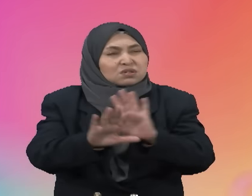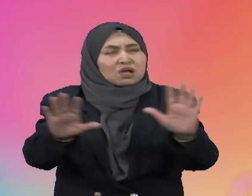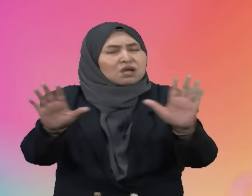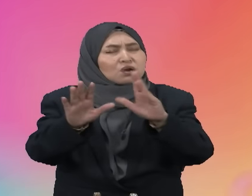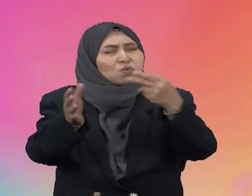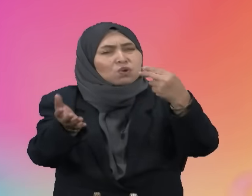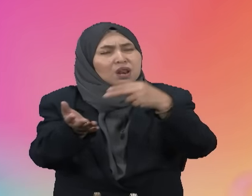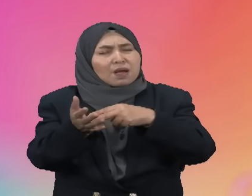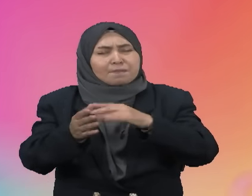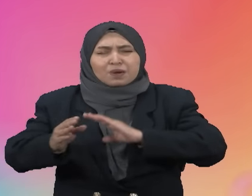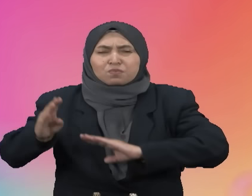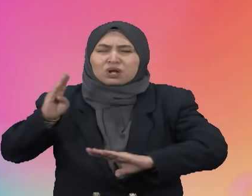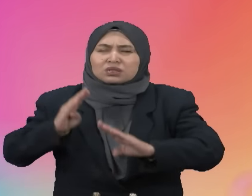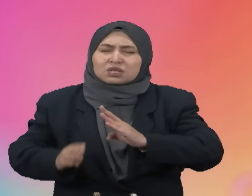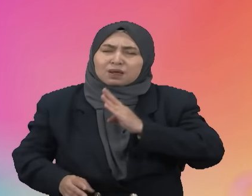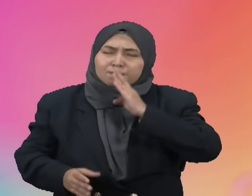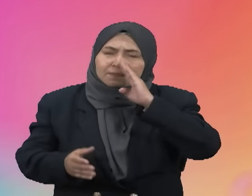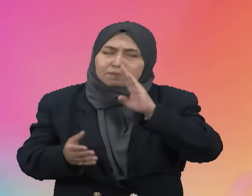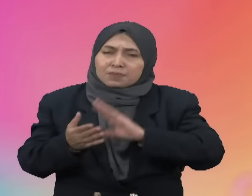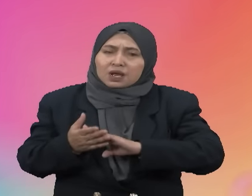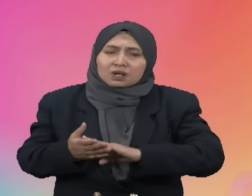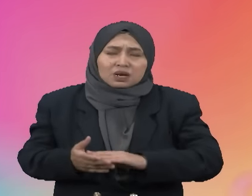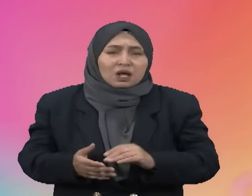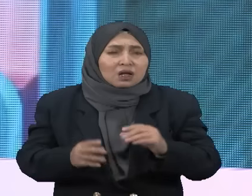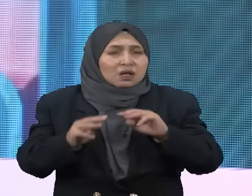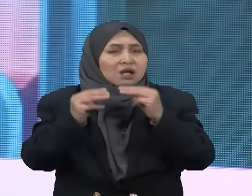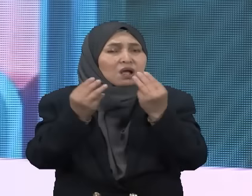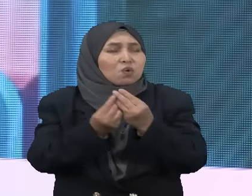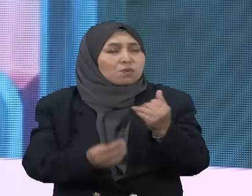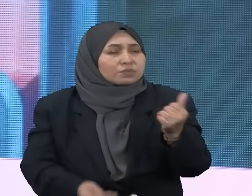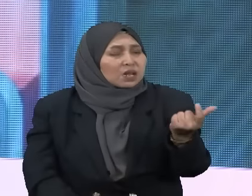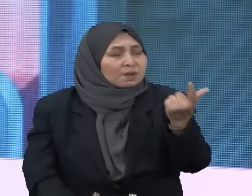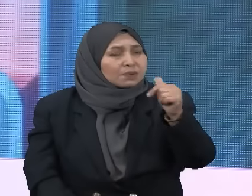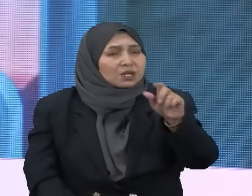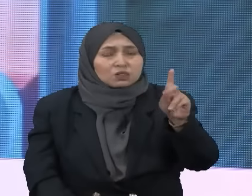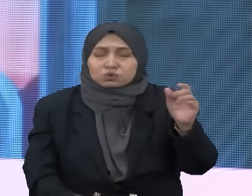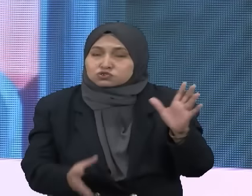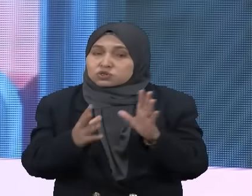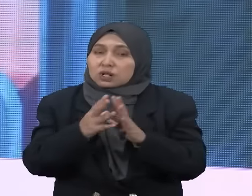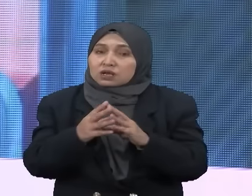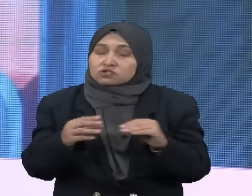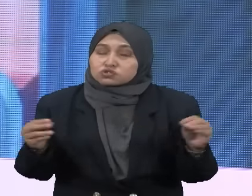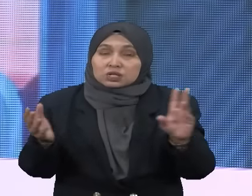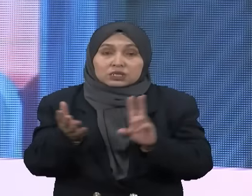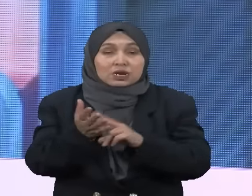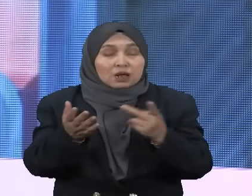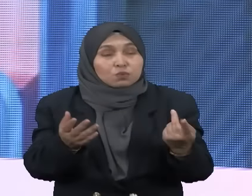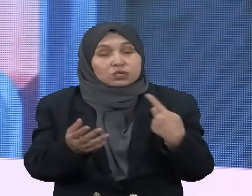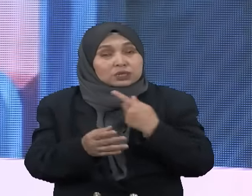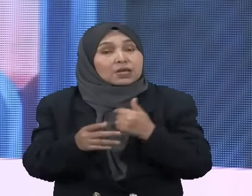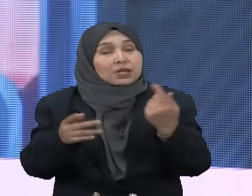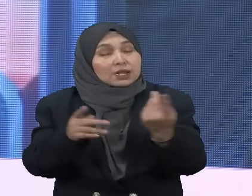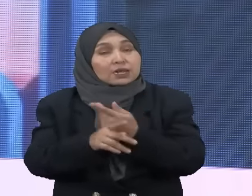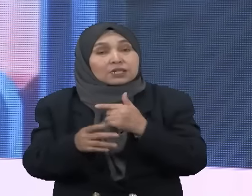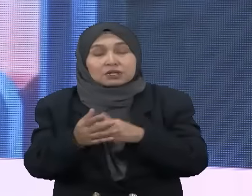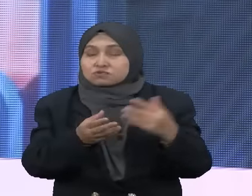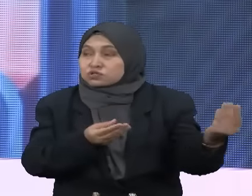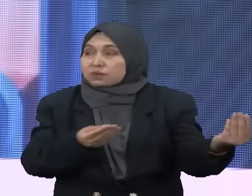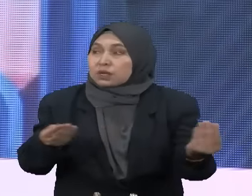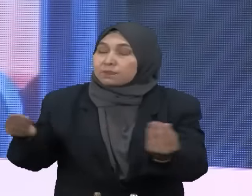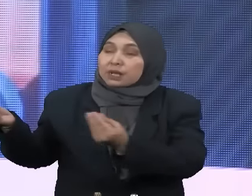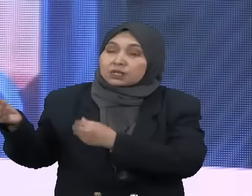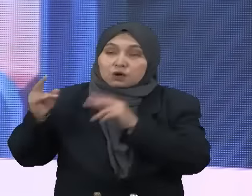perbuatan buruk kaum Nabi Lut alaihi salam. Alhamdulillah tuan-tuan, selesai tadabbur kita pada episod kali ini. Saya serahkan kembali